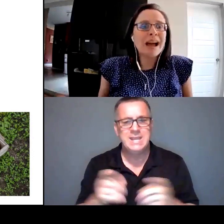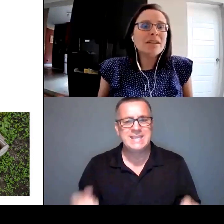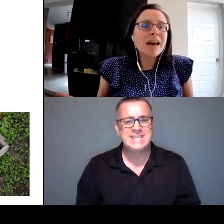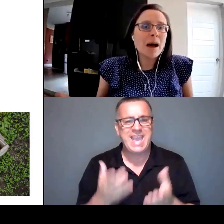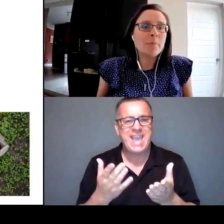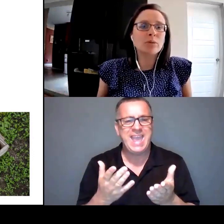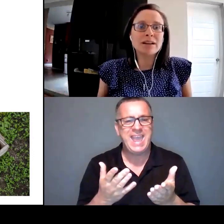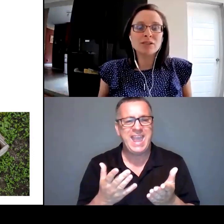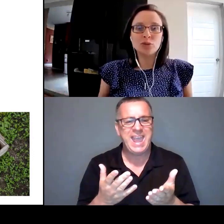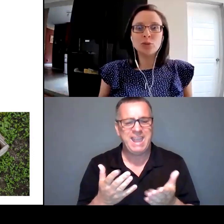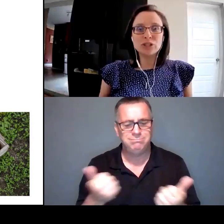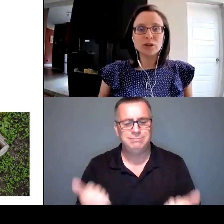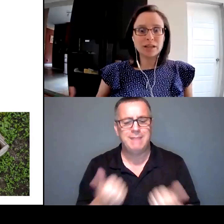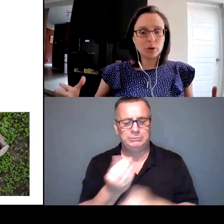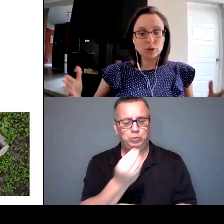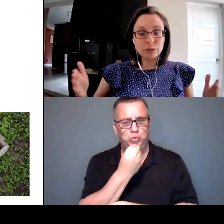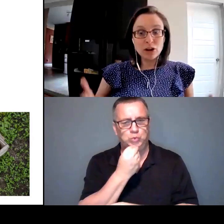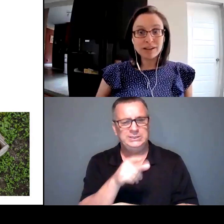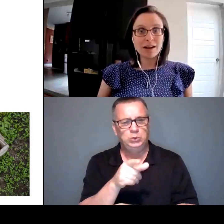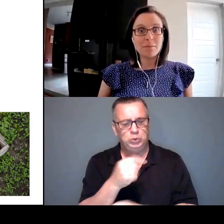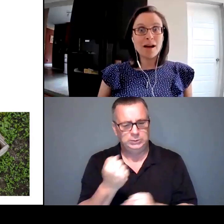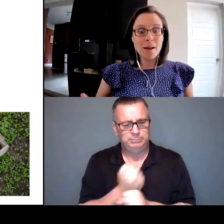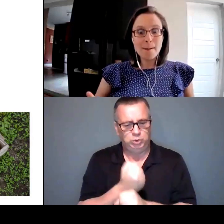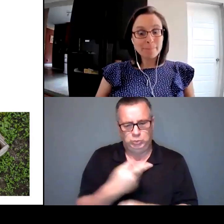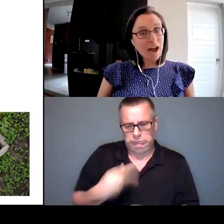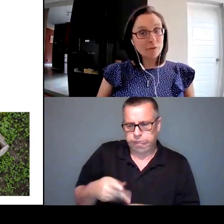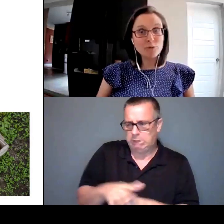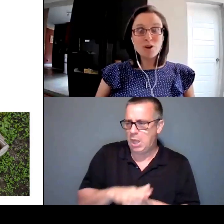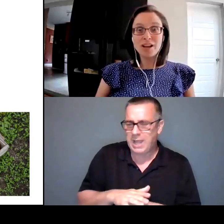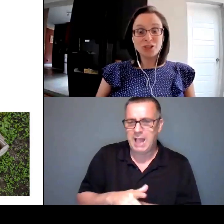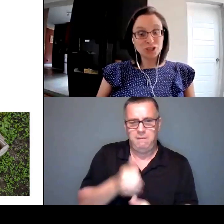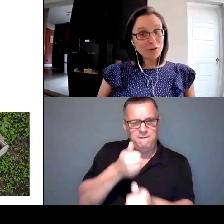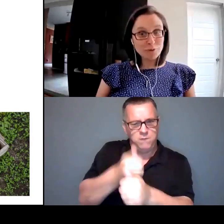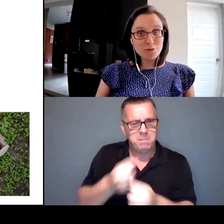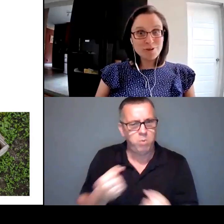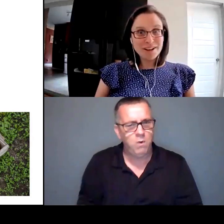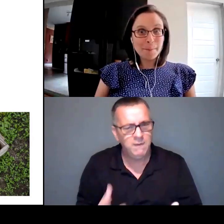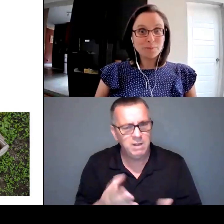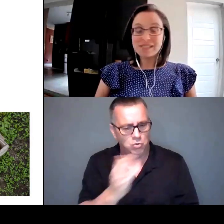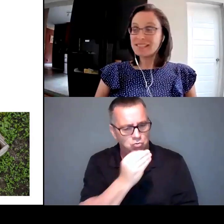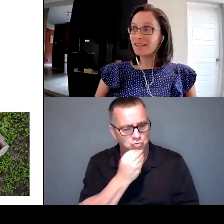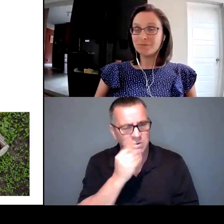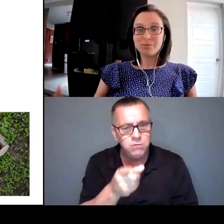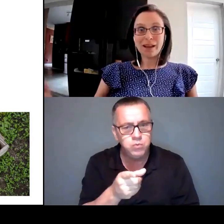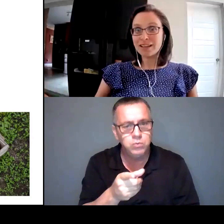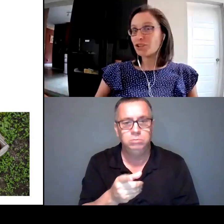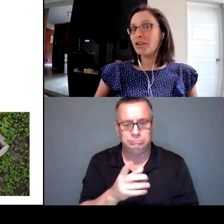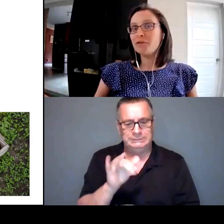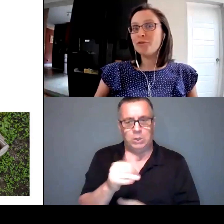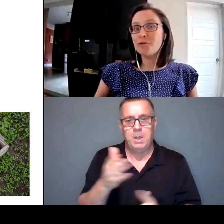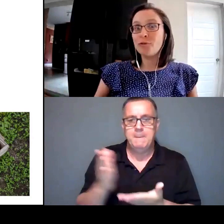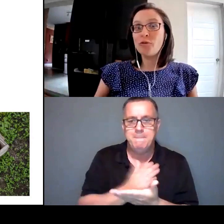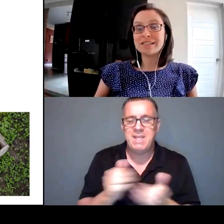plus grande abondance de nourriture qui est produite localement par vous, chez vous. Puis c'est ça,